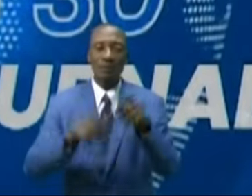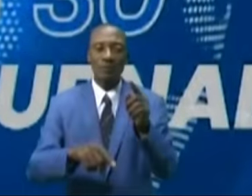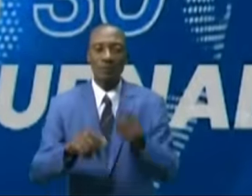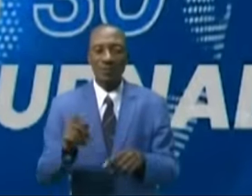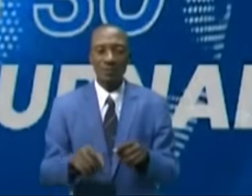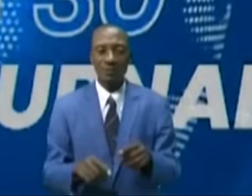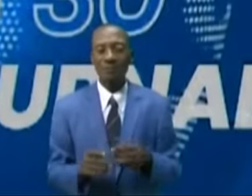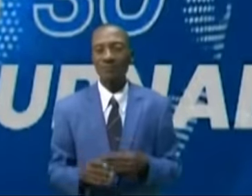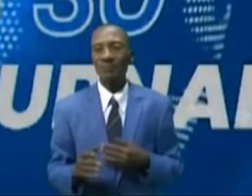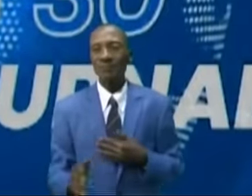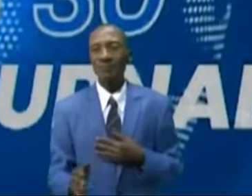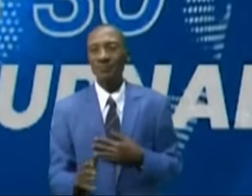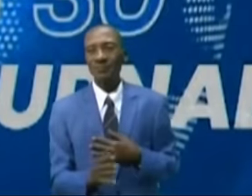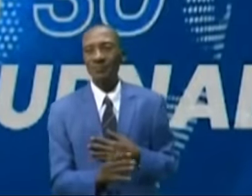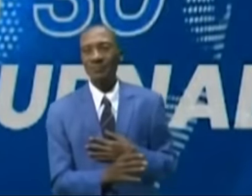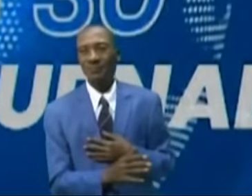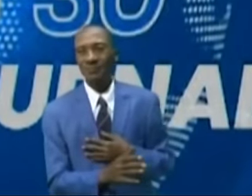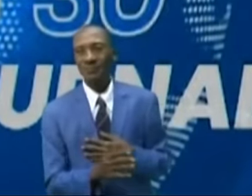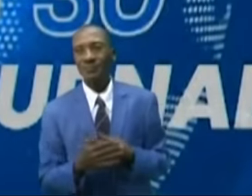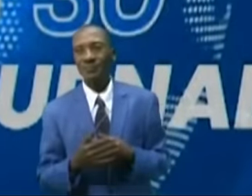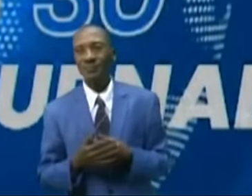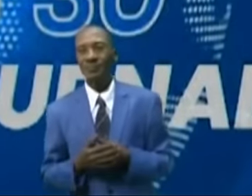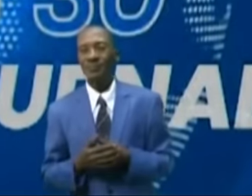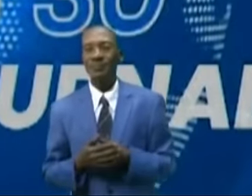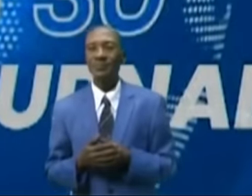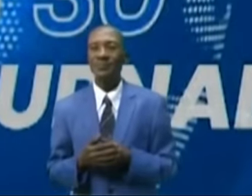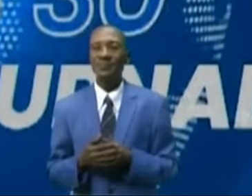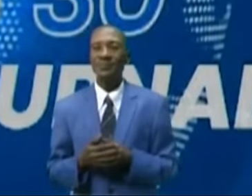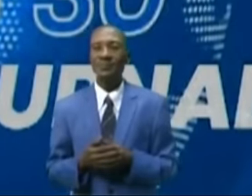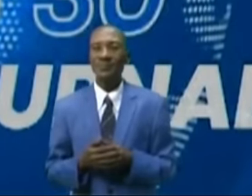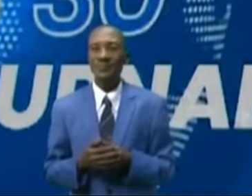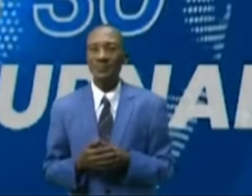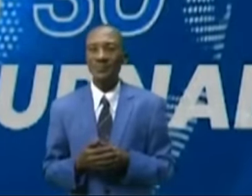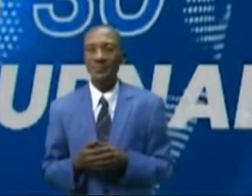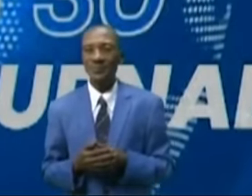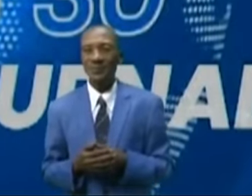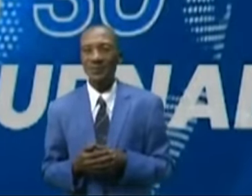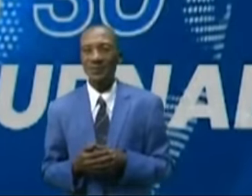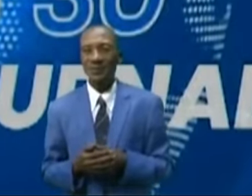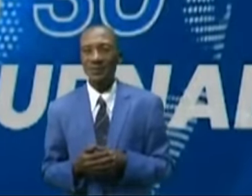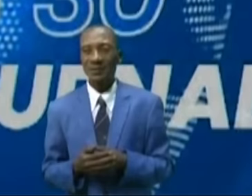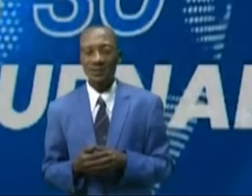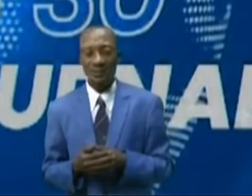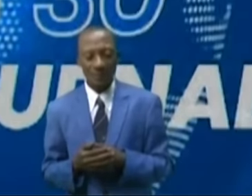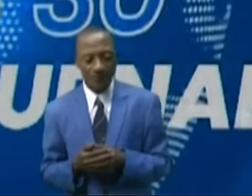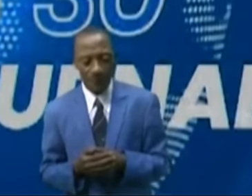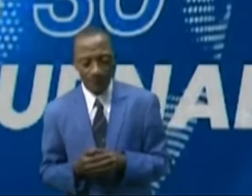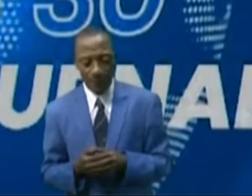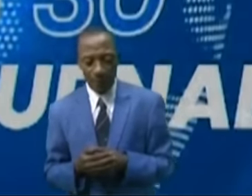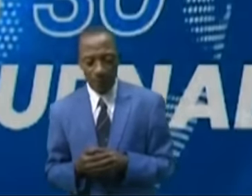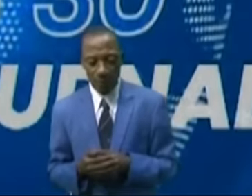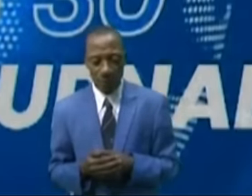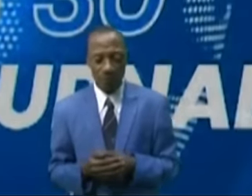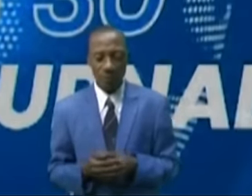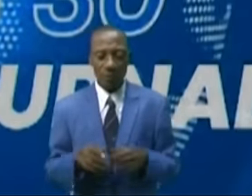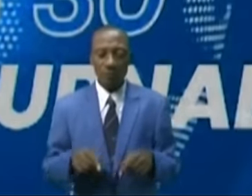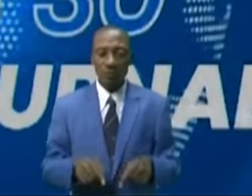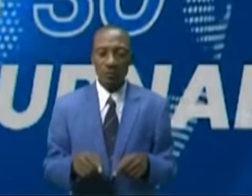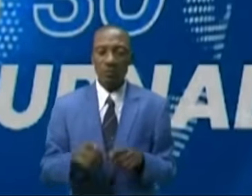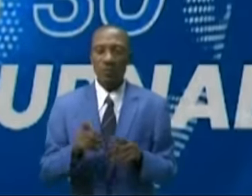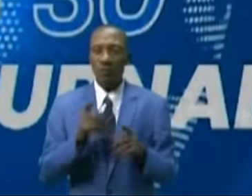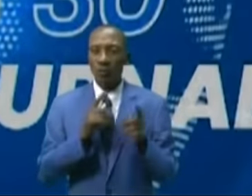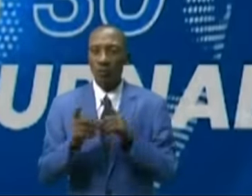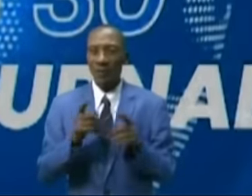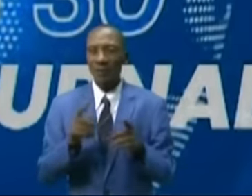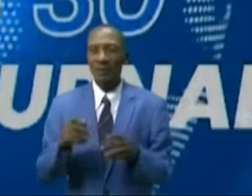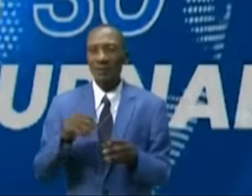Après son effondrement, le pont Kabangou dans le territoire de Boulungou dans la province du Kouilou, une